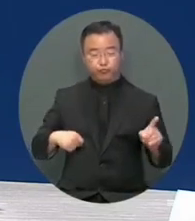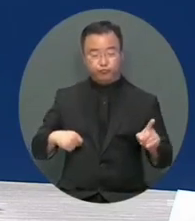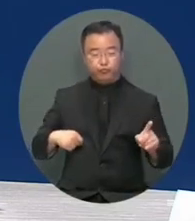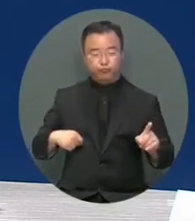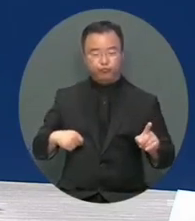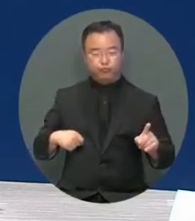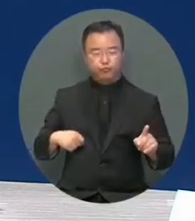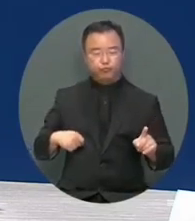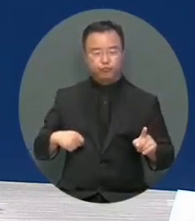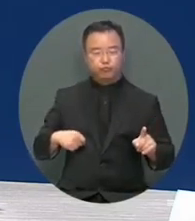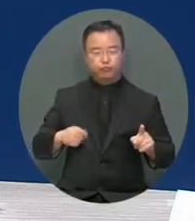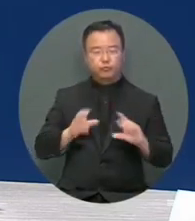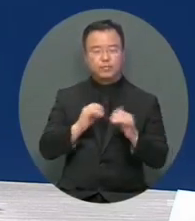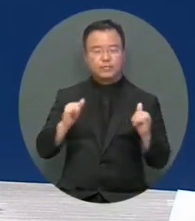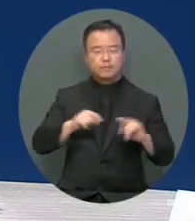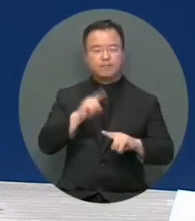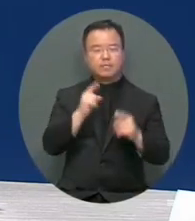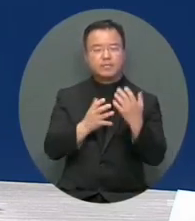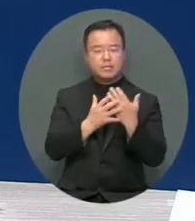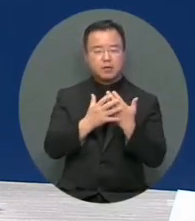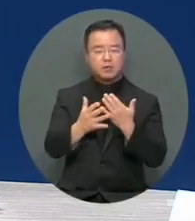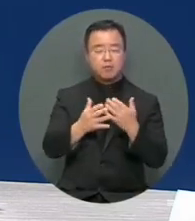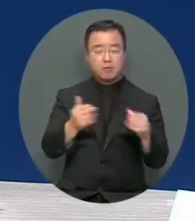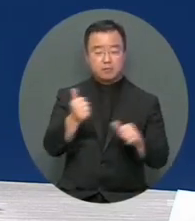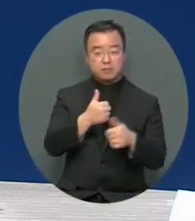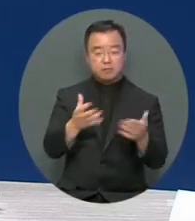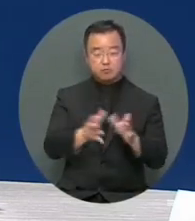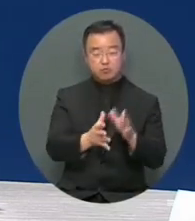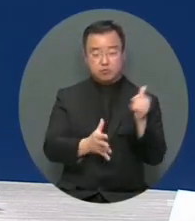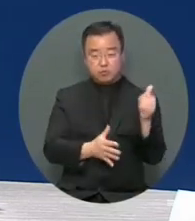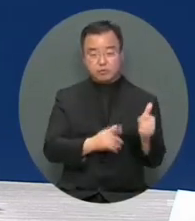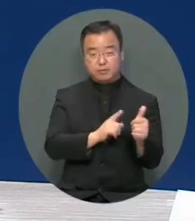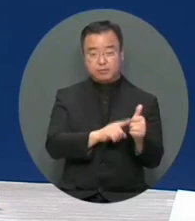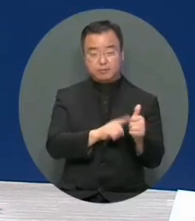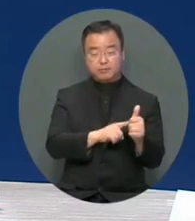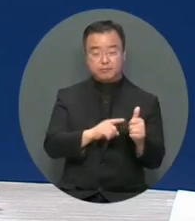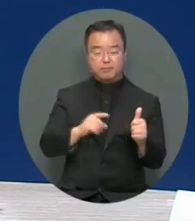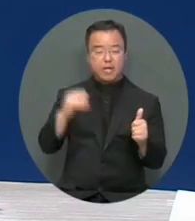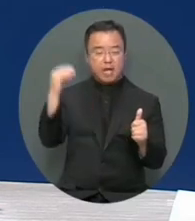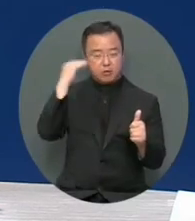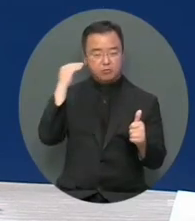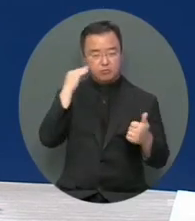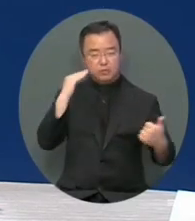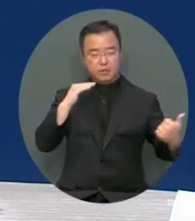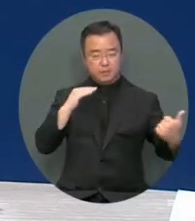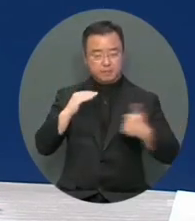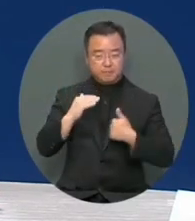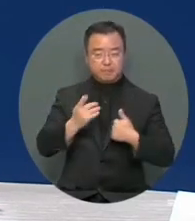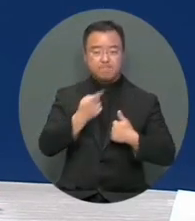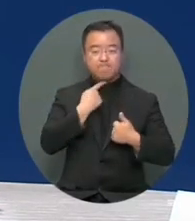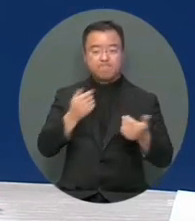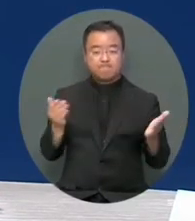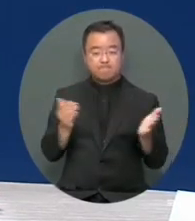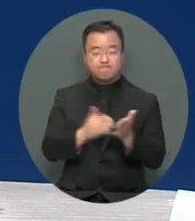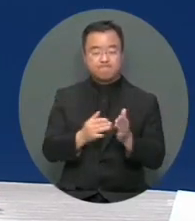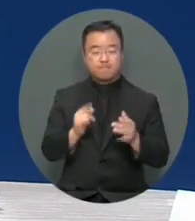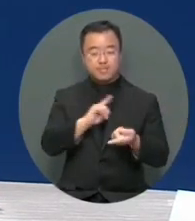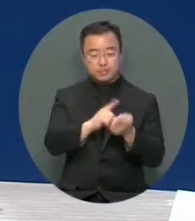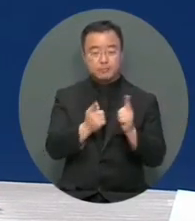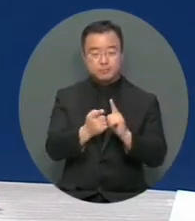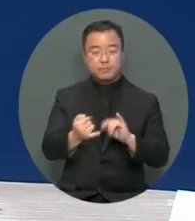해당하는 인민대회의의 상무위원장이 우리 국회를 방문해 주셨고 그때 약속을